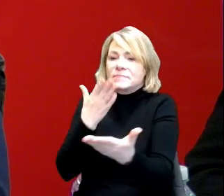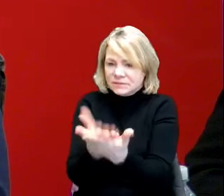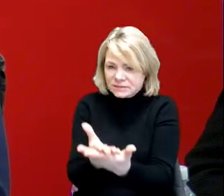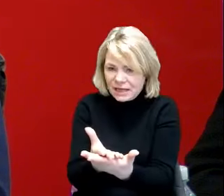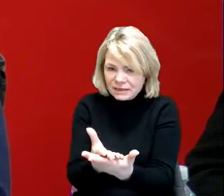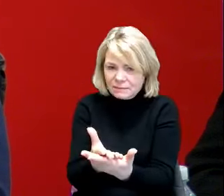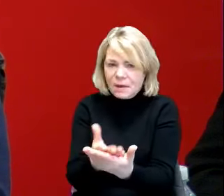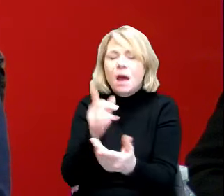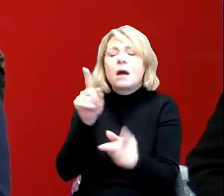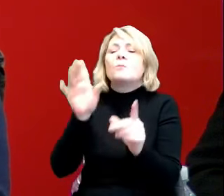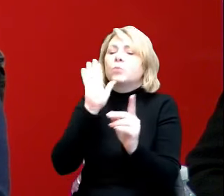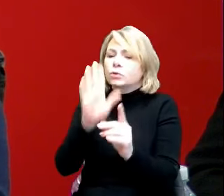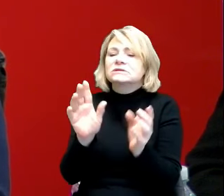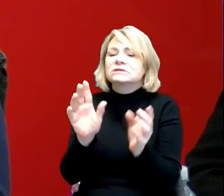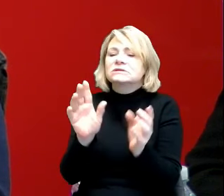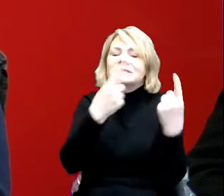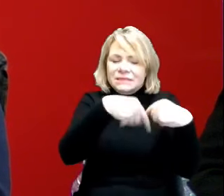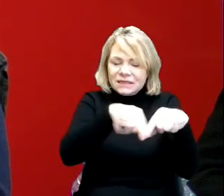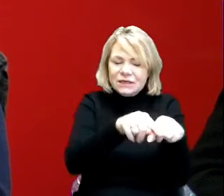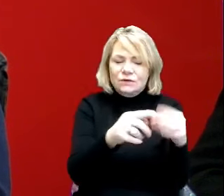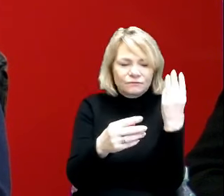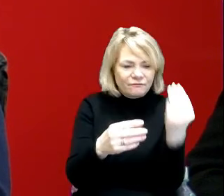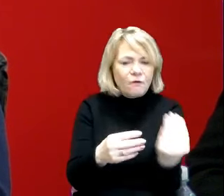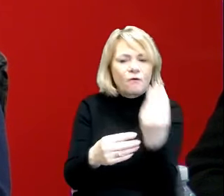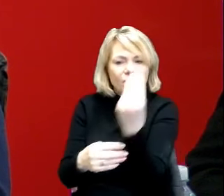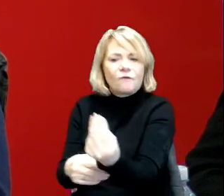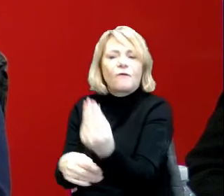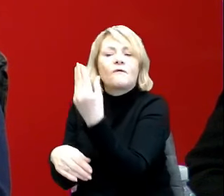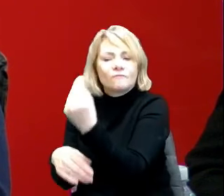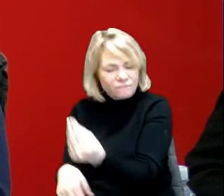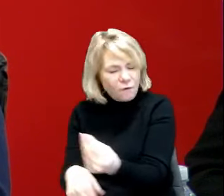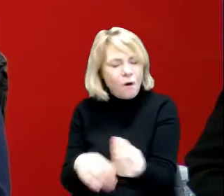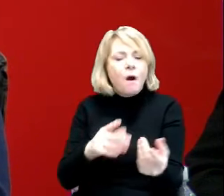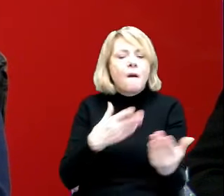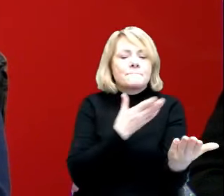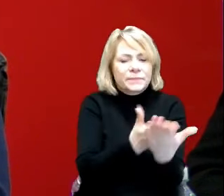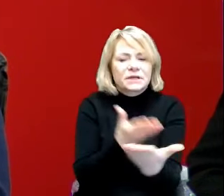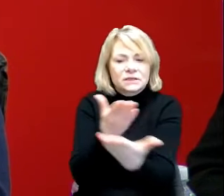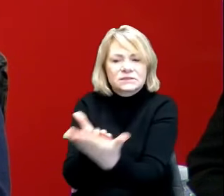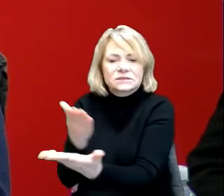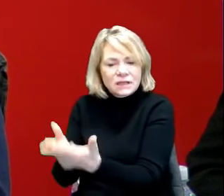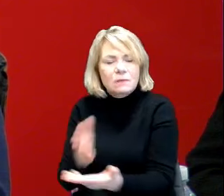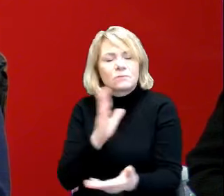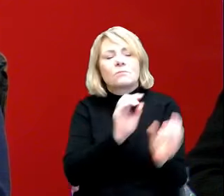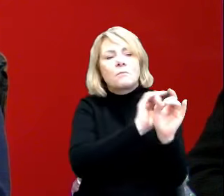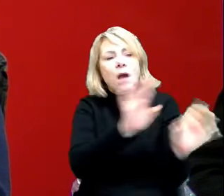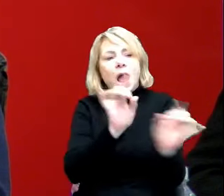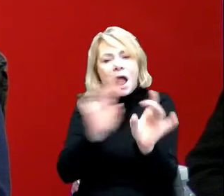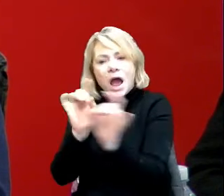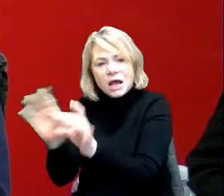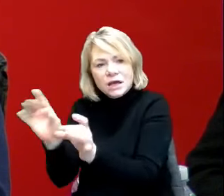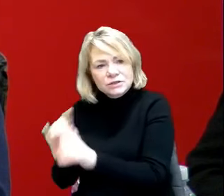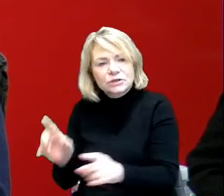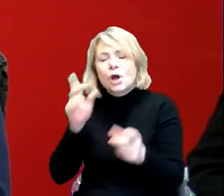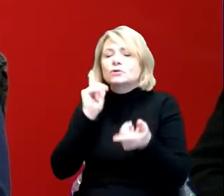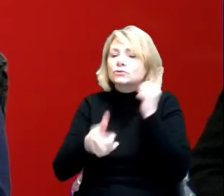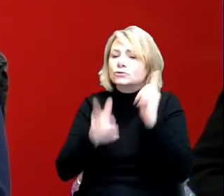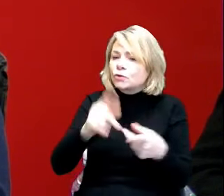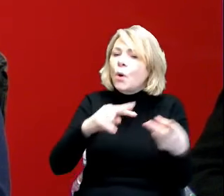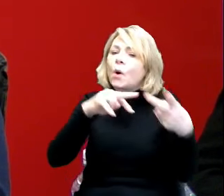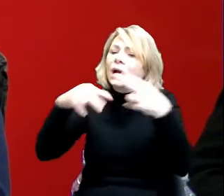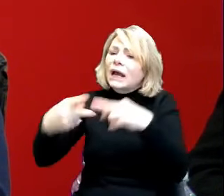skyrim konkrečiai išdiskutuojant ir paaiškinant pačius principus ir kas iš tikrųjų keisis ar